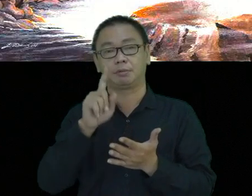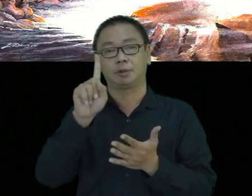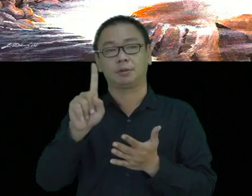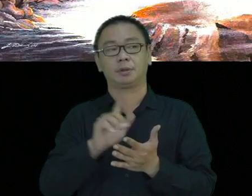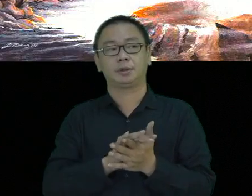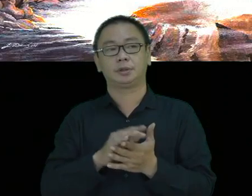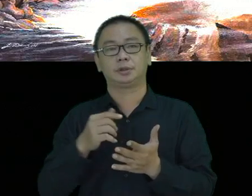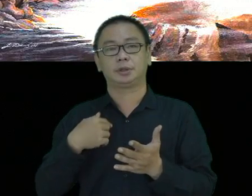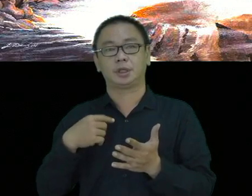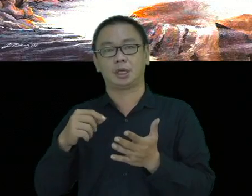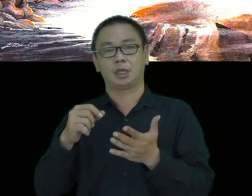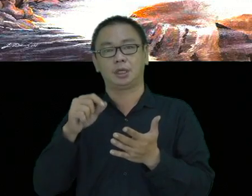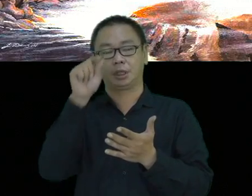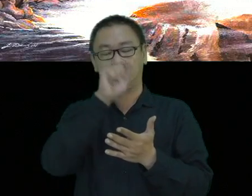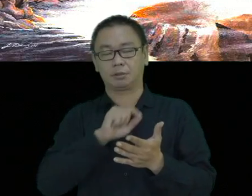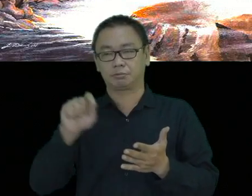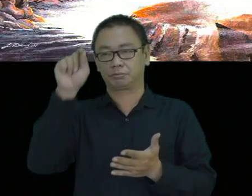saya lingkari merah itu, saudara.